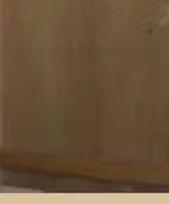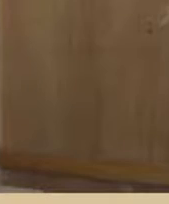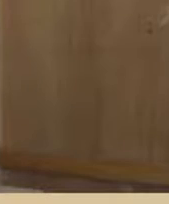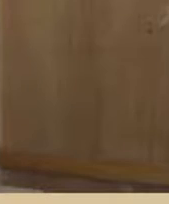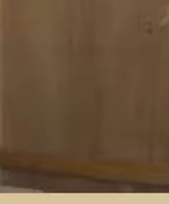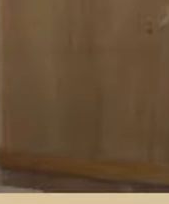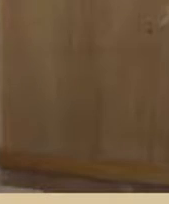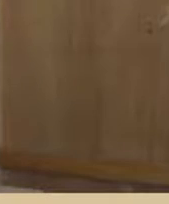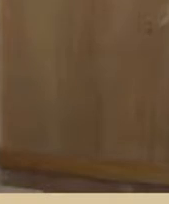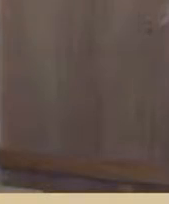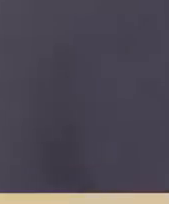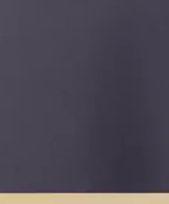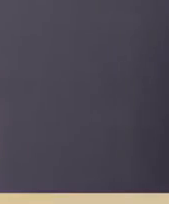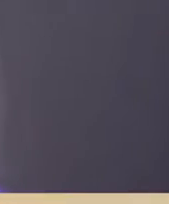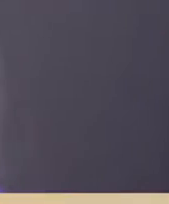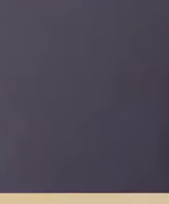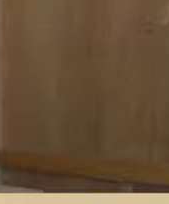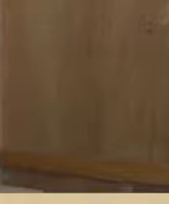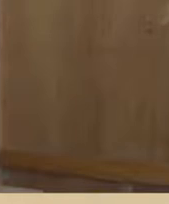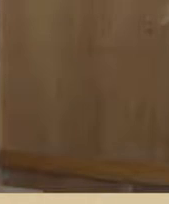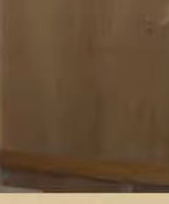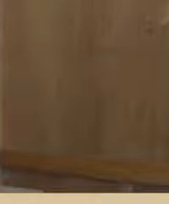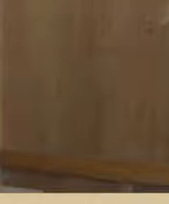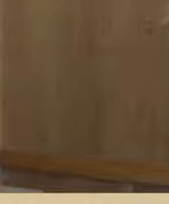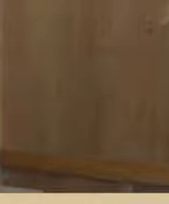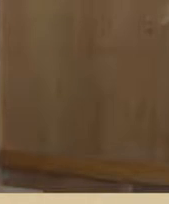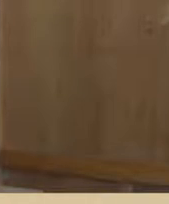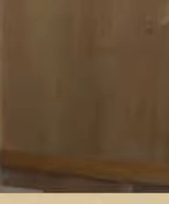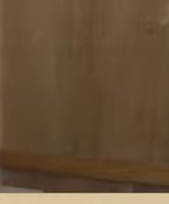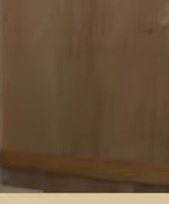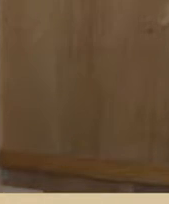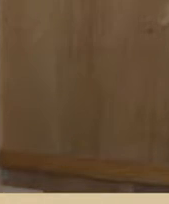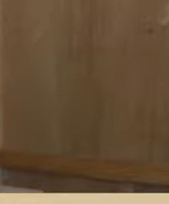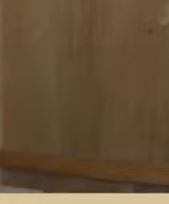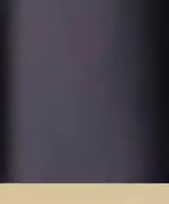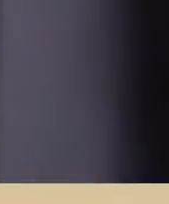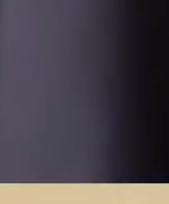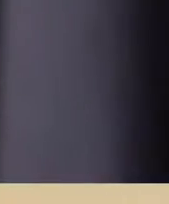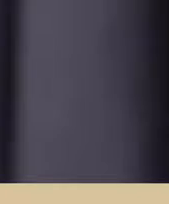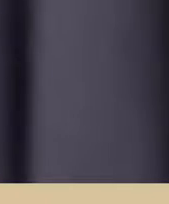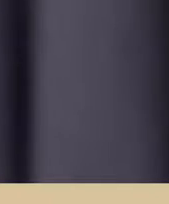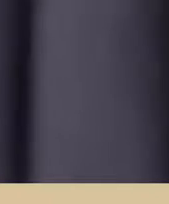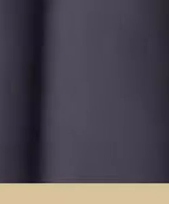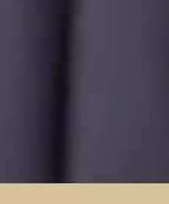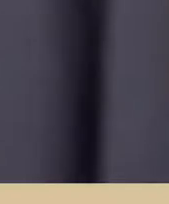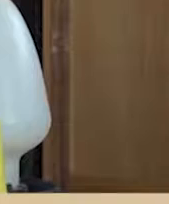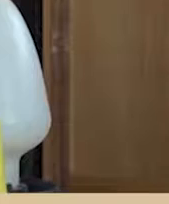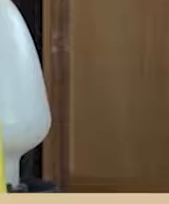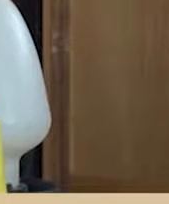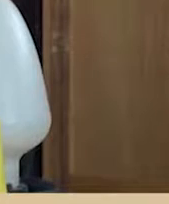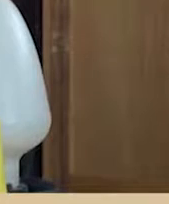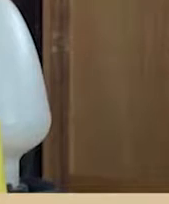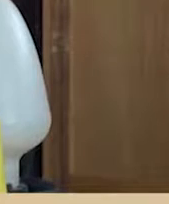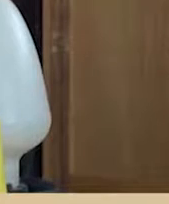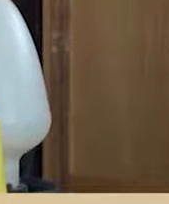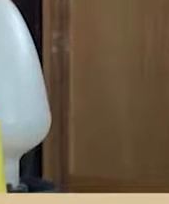Pukul berapa sebenarnya kamu masuk kerja? Pukul 8, Puan. Cuba tengok jam kamu sekarang pukul berapa? Pukul 8.10 minit, Puan. Habis